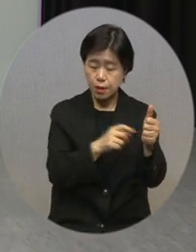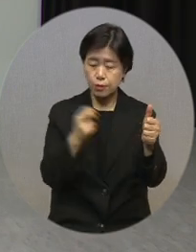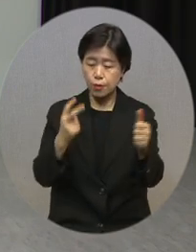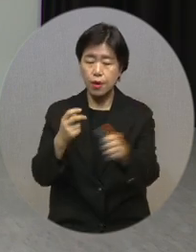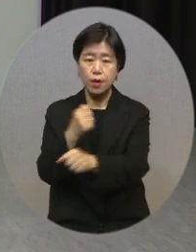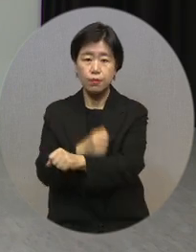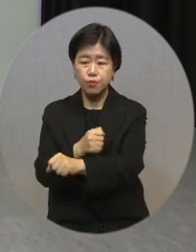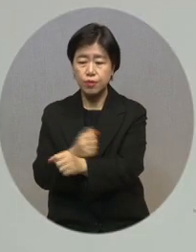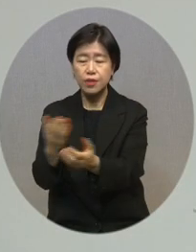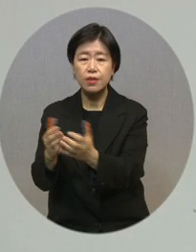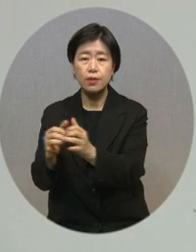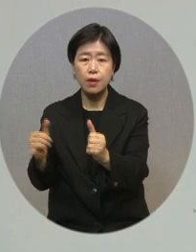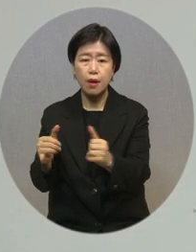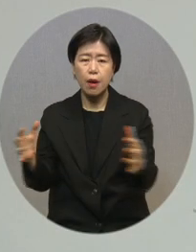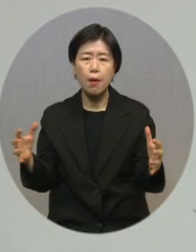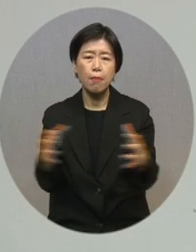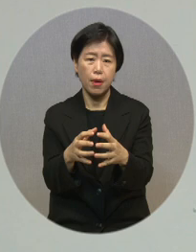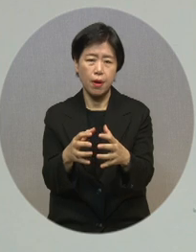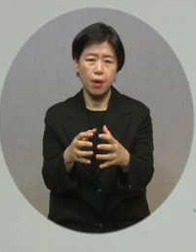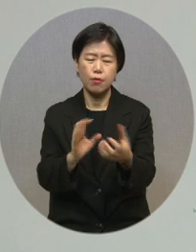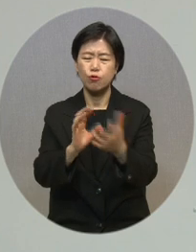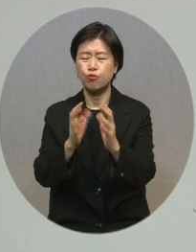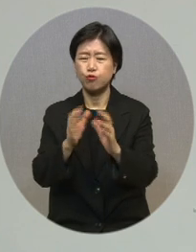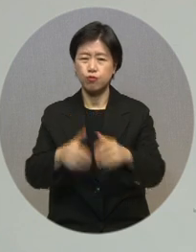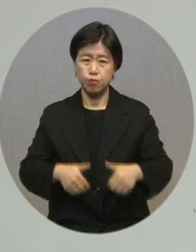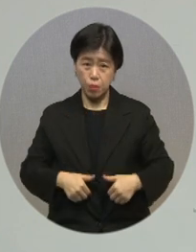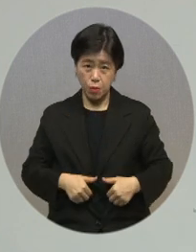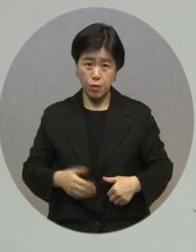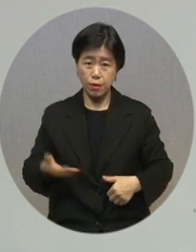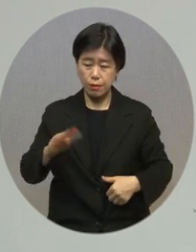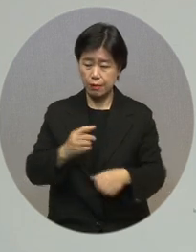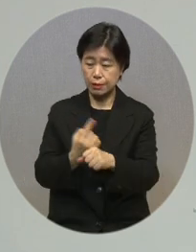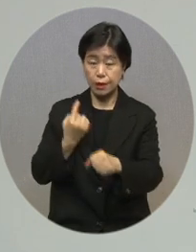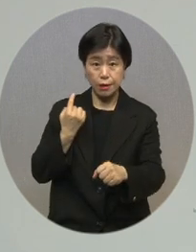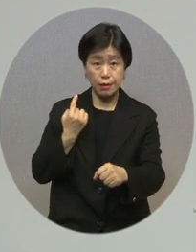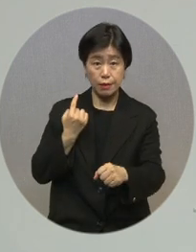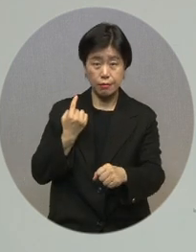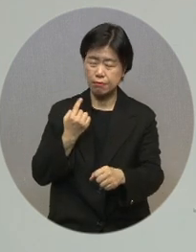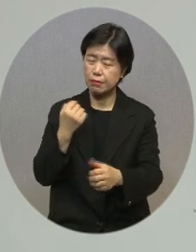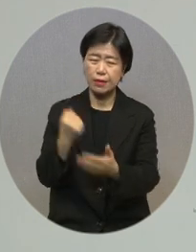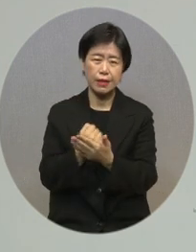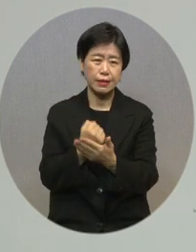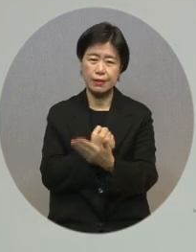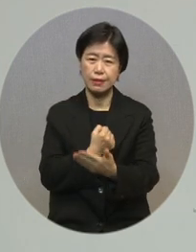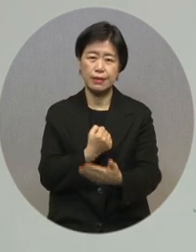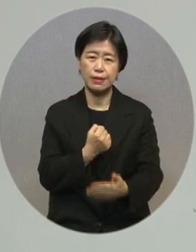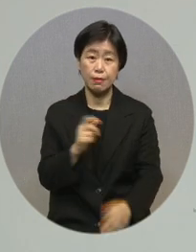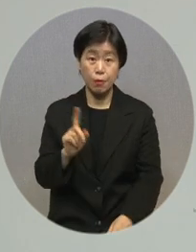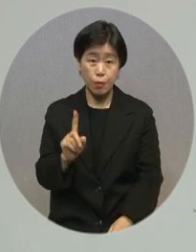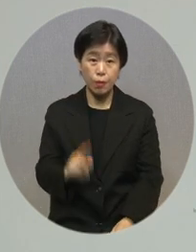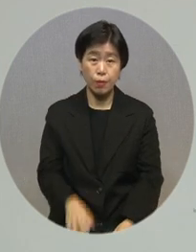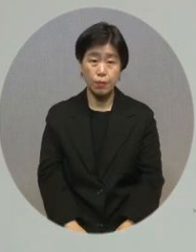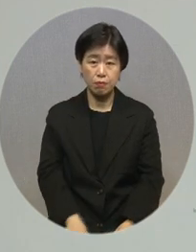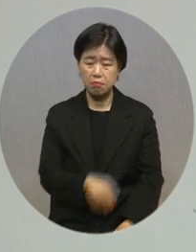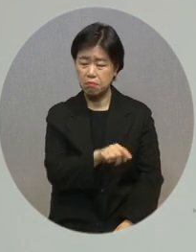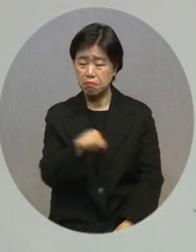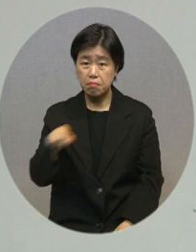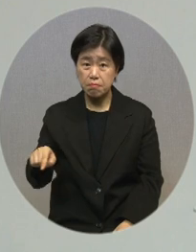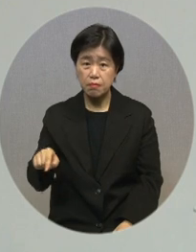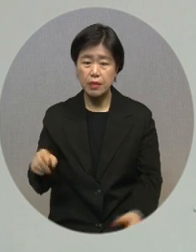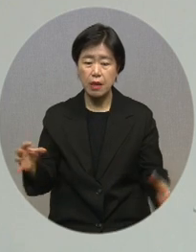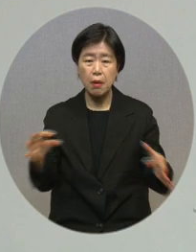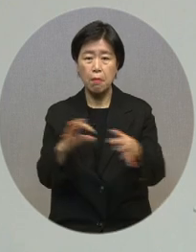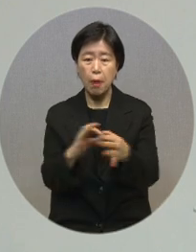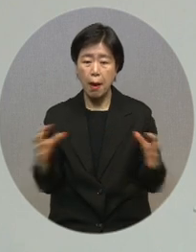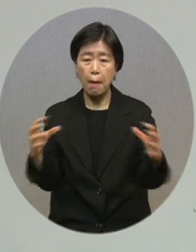논의가 활성화될 수 있는데 네. 아쉽게도 작년 한 해 동안에는 그 노사정 사회적 대화가 잘 안